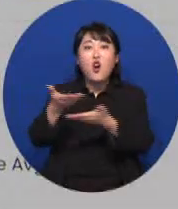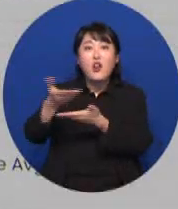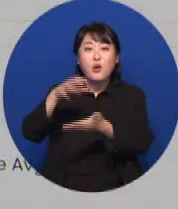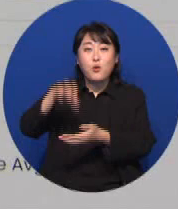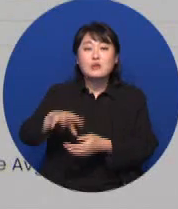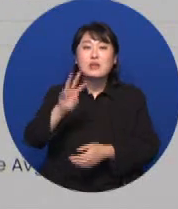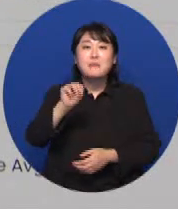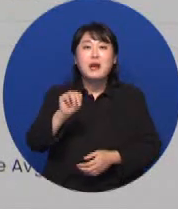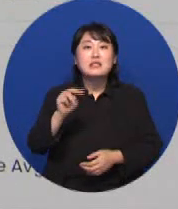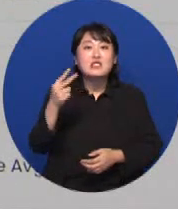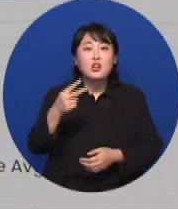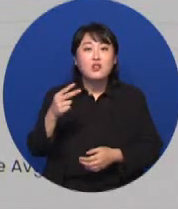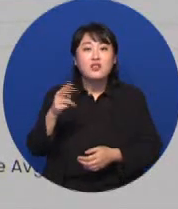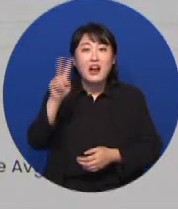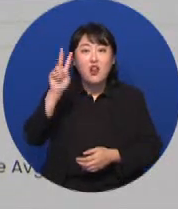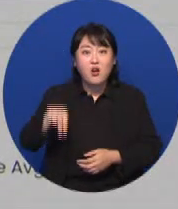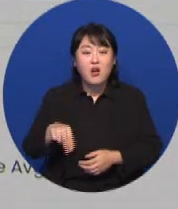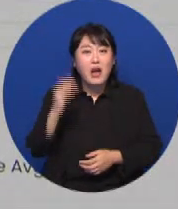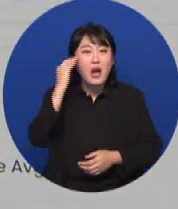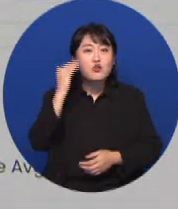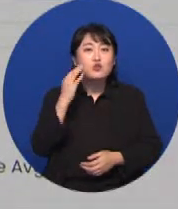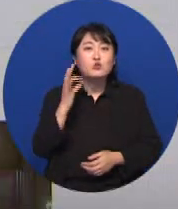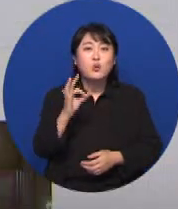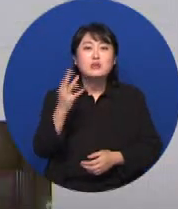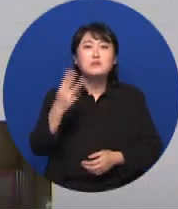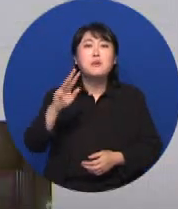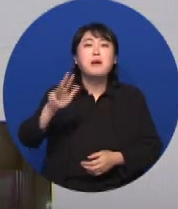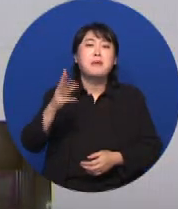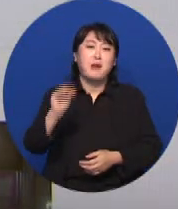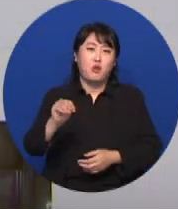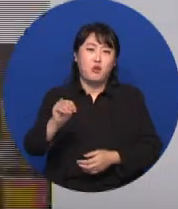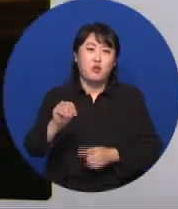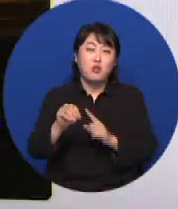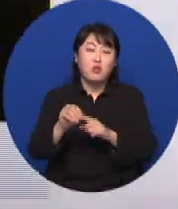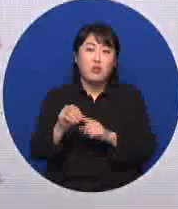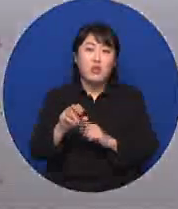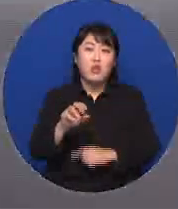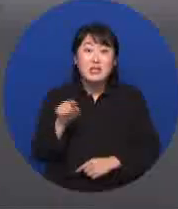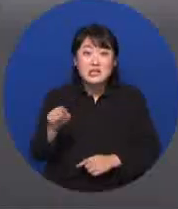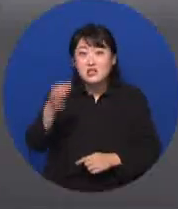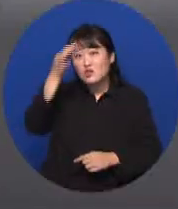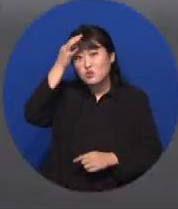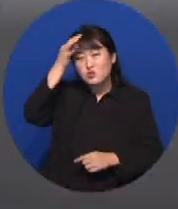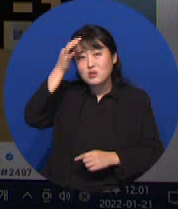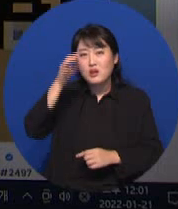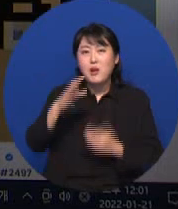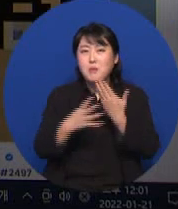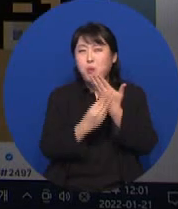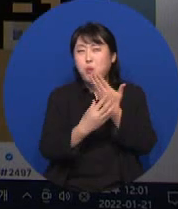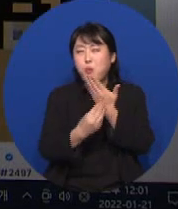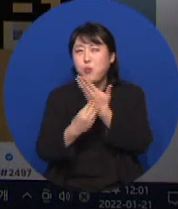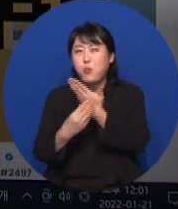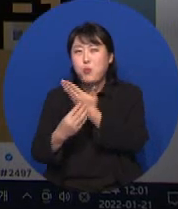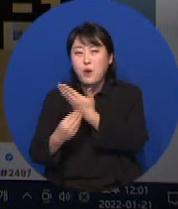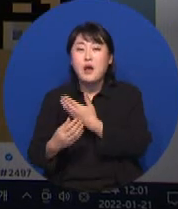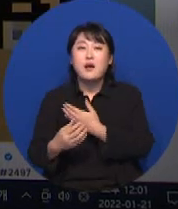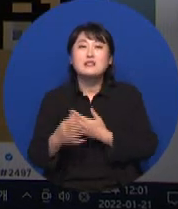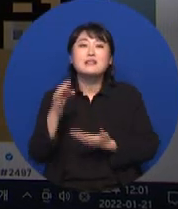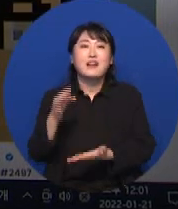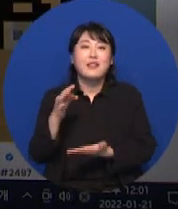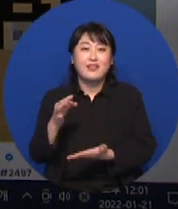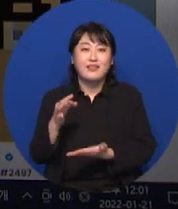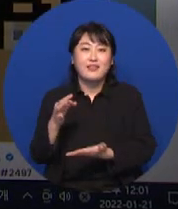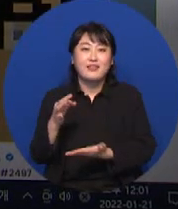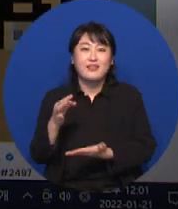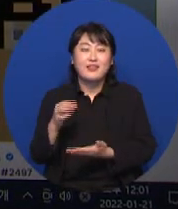2000여 달로 우리 돈으로 3천 8백만 원에 달합니다 대체 불가 토큰 ft 는 무한 복제가 가능한 디지털 자산 의 블록